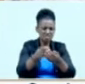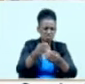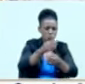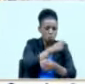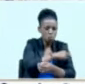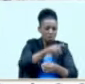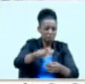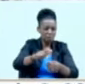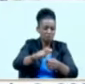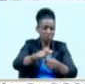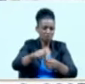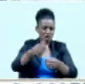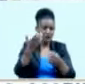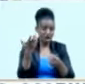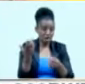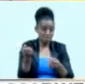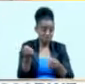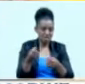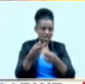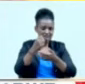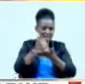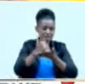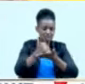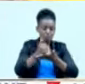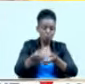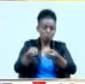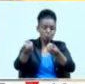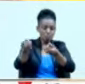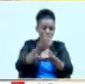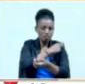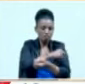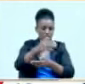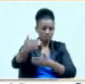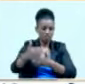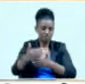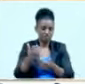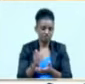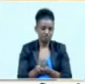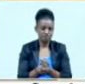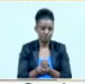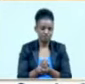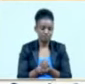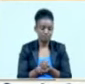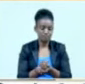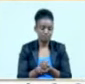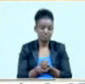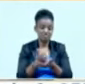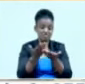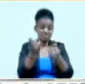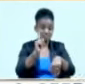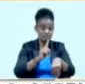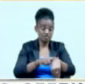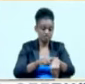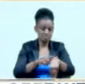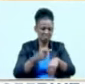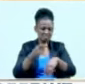y'abajyanama b'ubuzima n'ibigo nderabuzima zabafashije kwegerezwa ubuvuzi hafi yabo. Ikintu adufasha ni uko isaha n'isaha ufatiwe